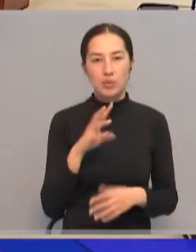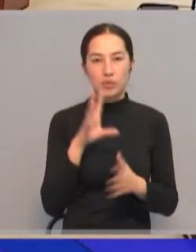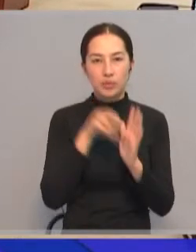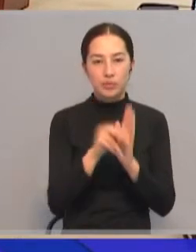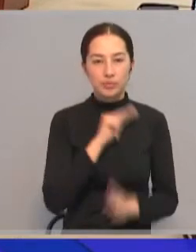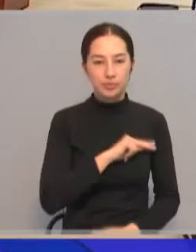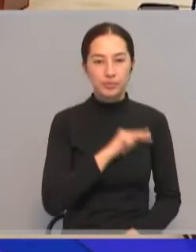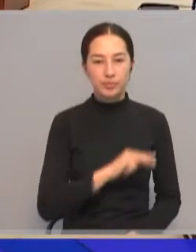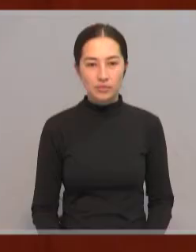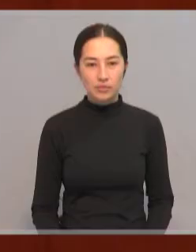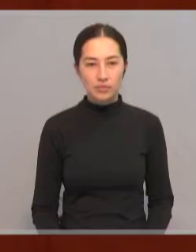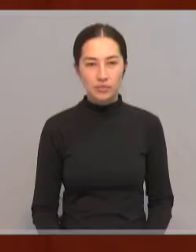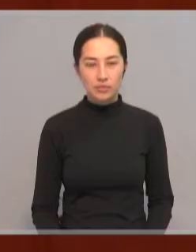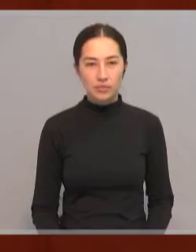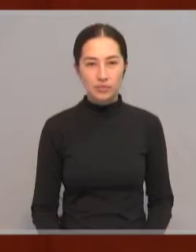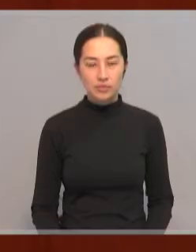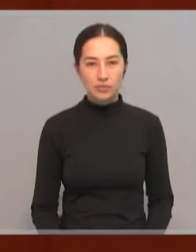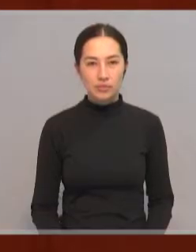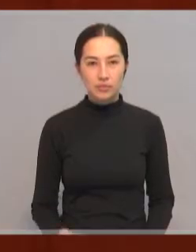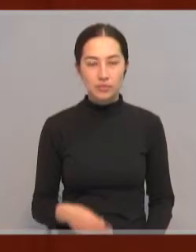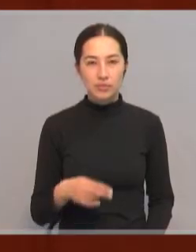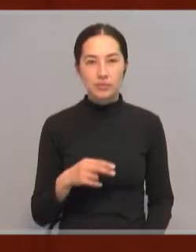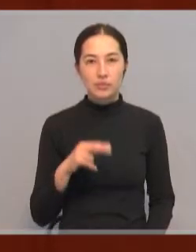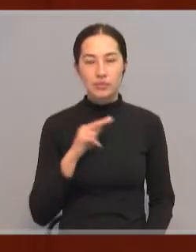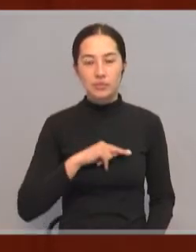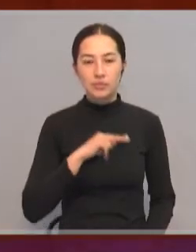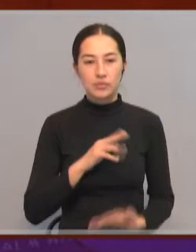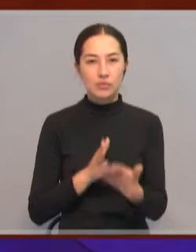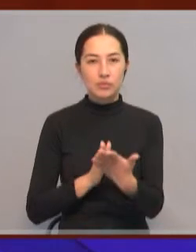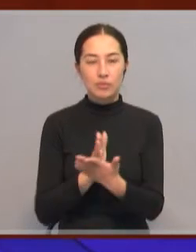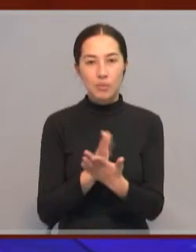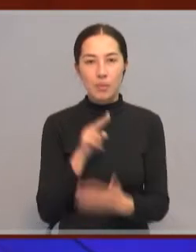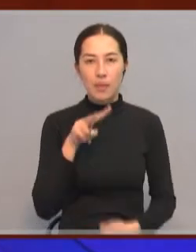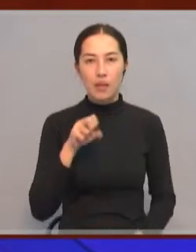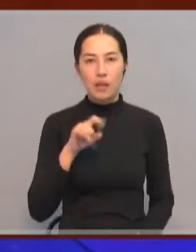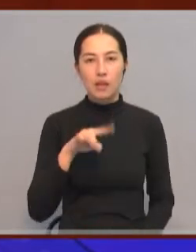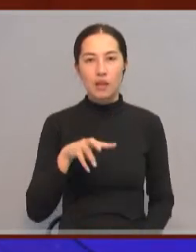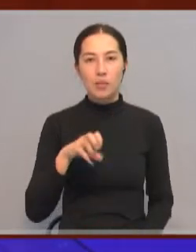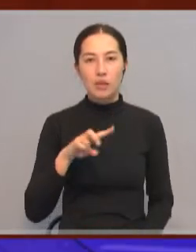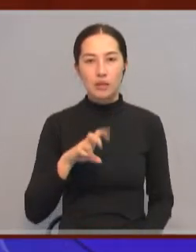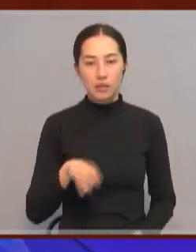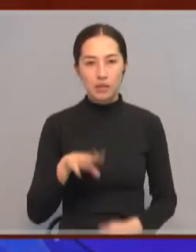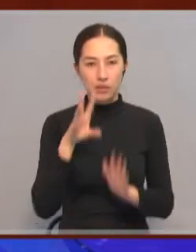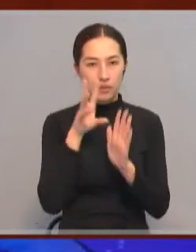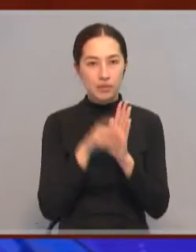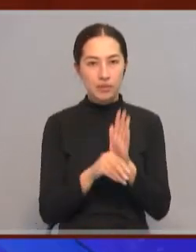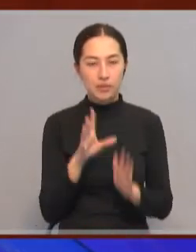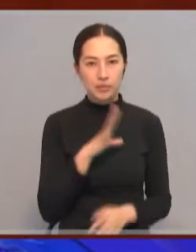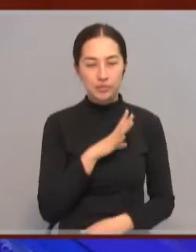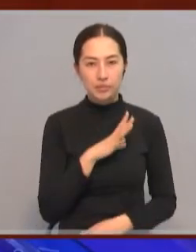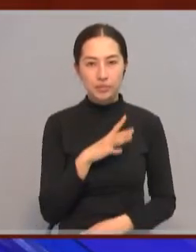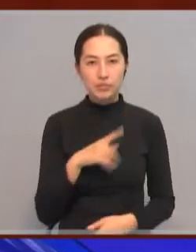қызметін атқарған. Өмір жолының бірқатар уақыты осы парламент қабырғасында өтті. Енді